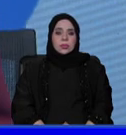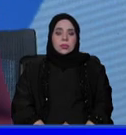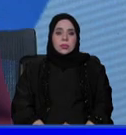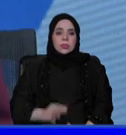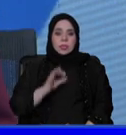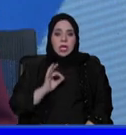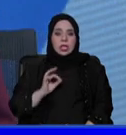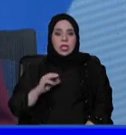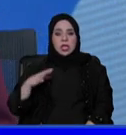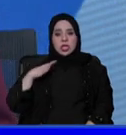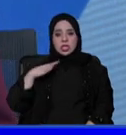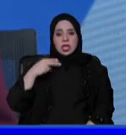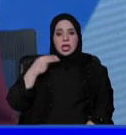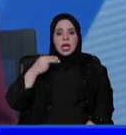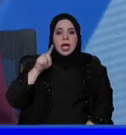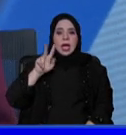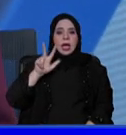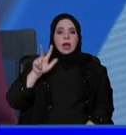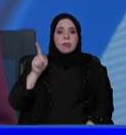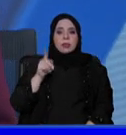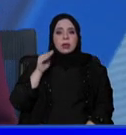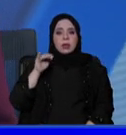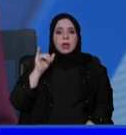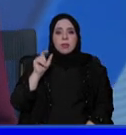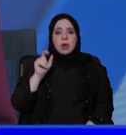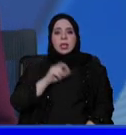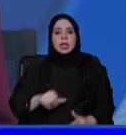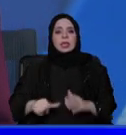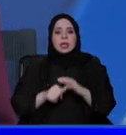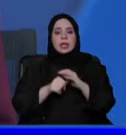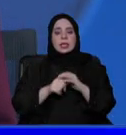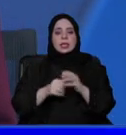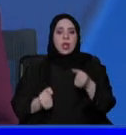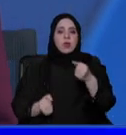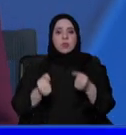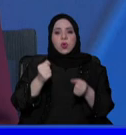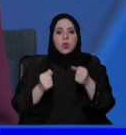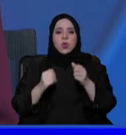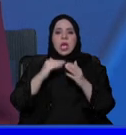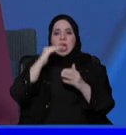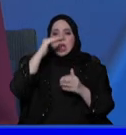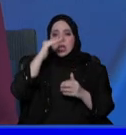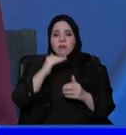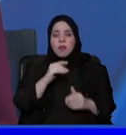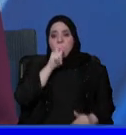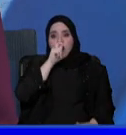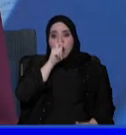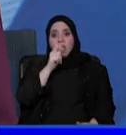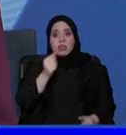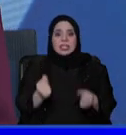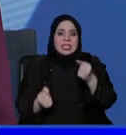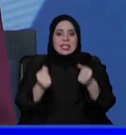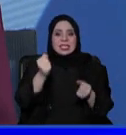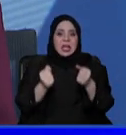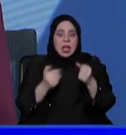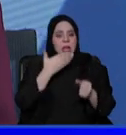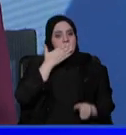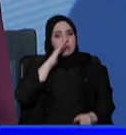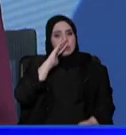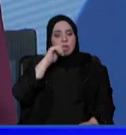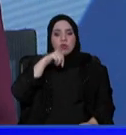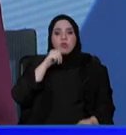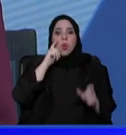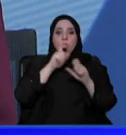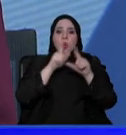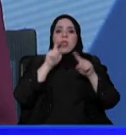اكد العميد الشيخ عبد الرحمن بن عبد الوهاب ال خليفه مدير عام الاداره العامه للمرور اكد انخفاض مخالفات السرعه في مملكه